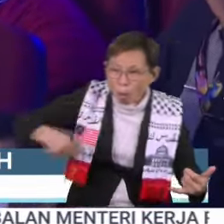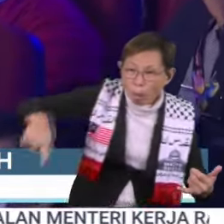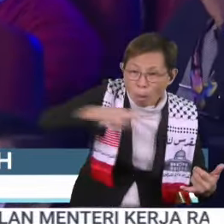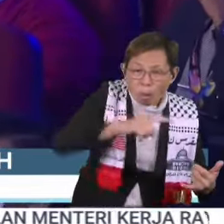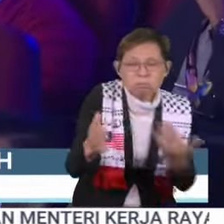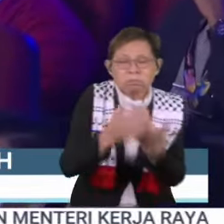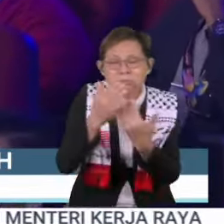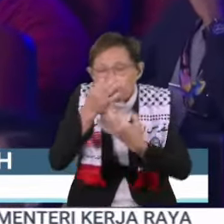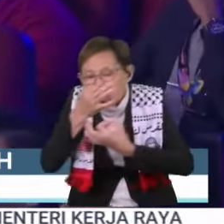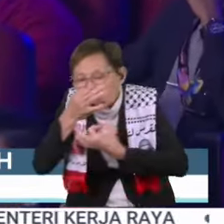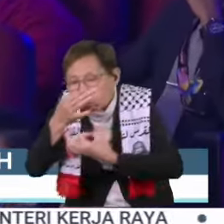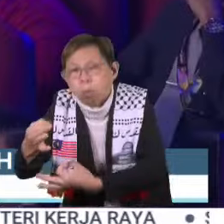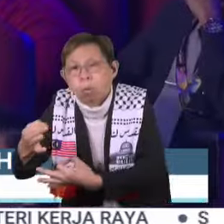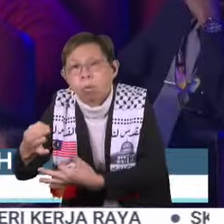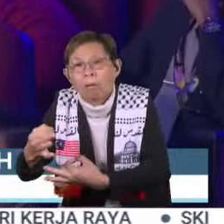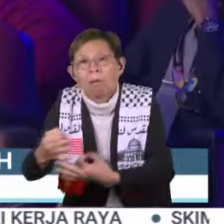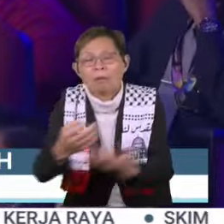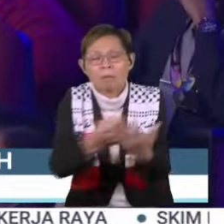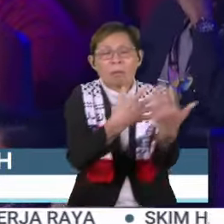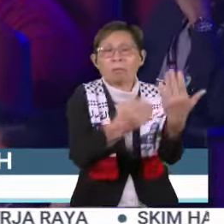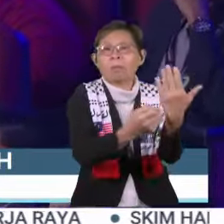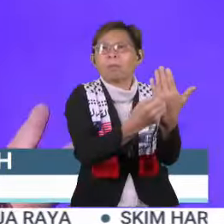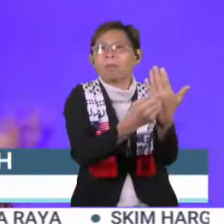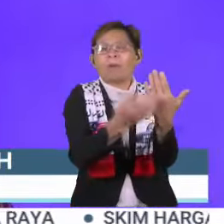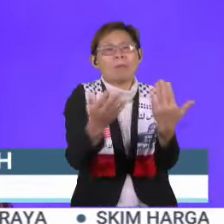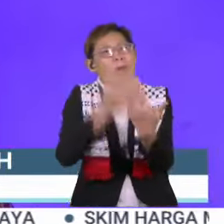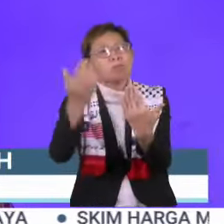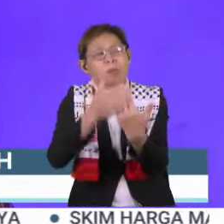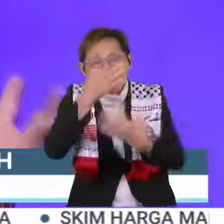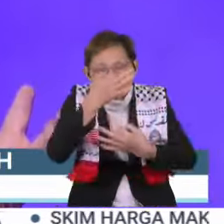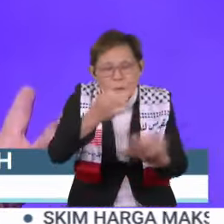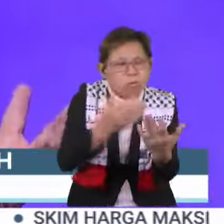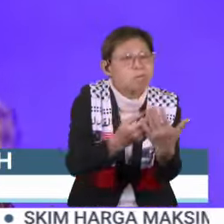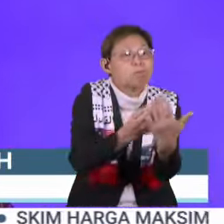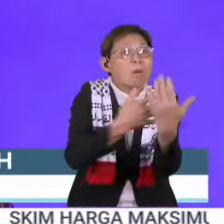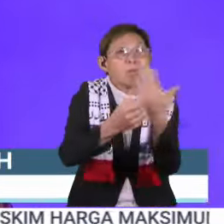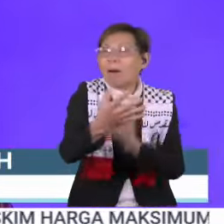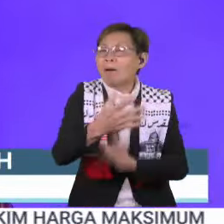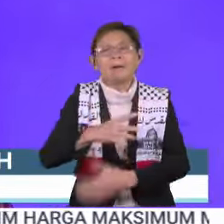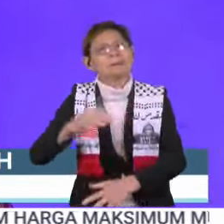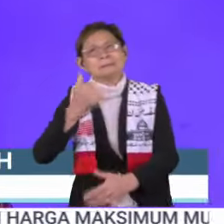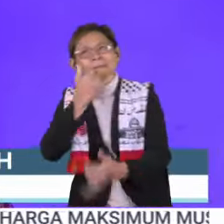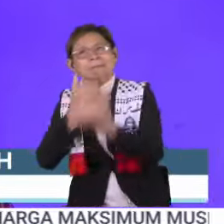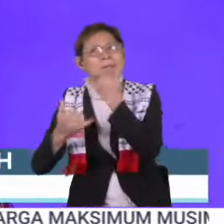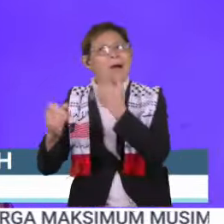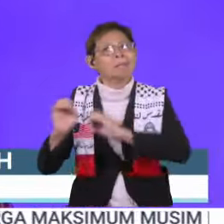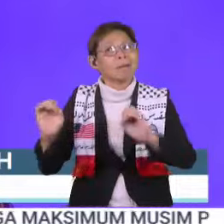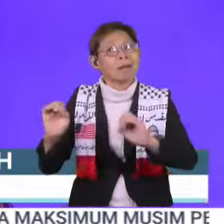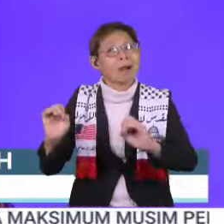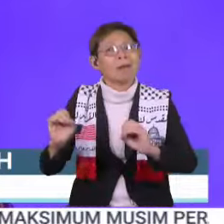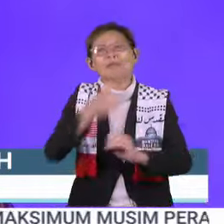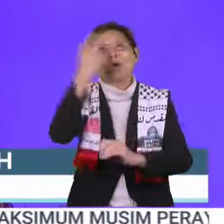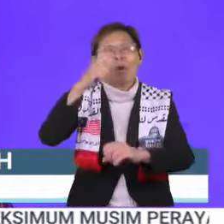senang terpukau dengan media sosial. Tak ada salahnya. Ini perkembangan semasa, tuntutan